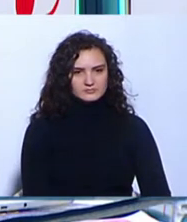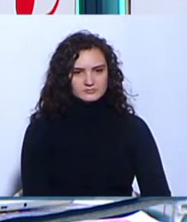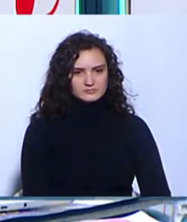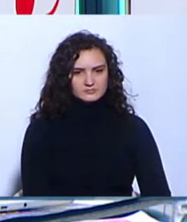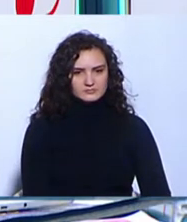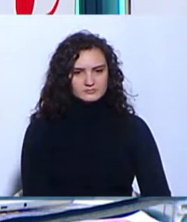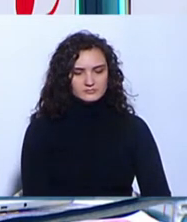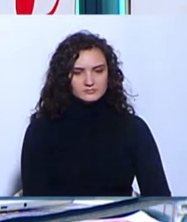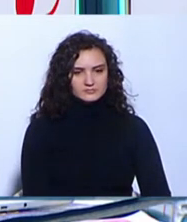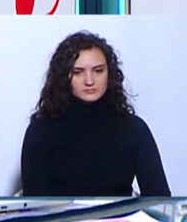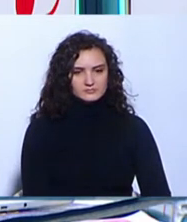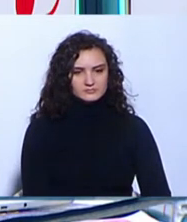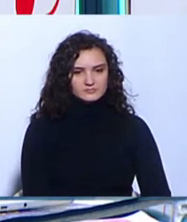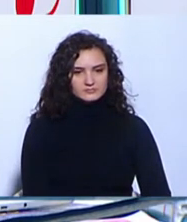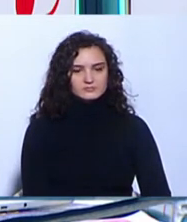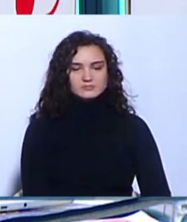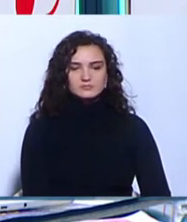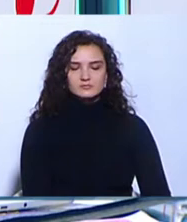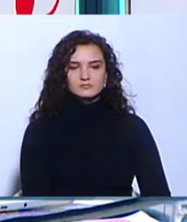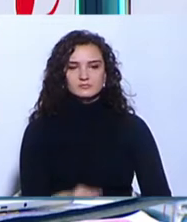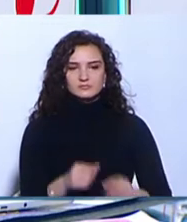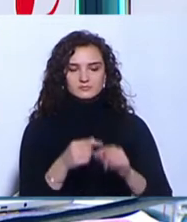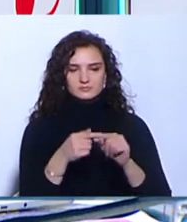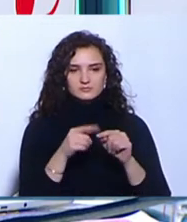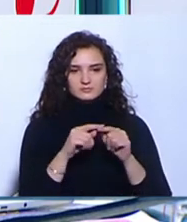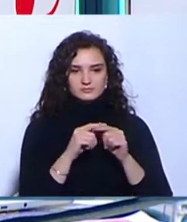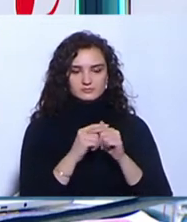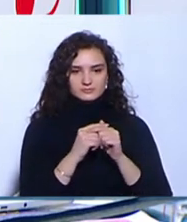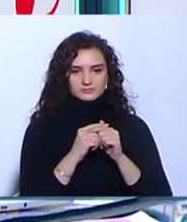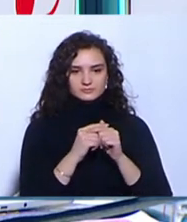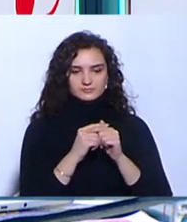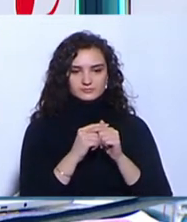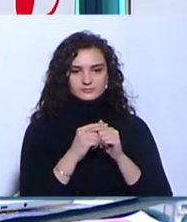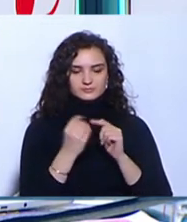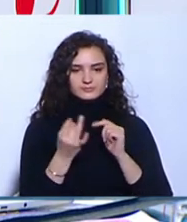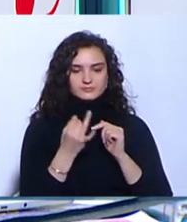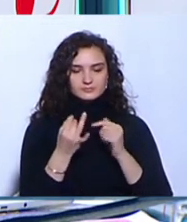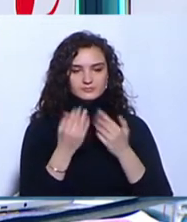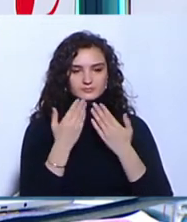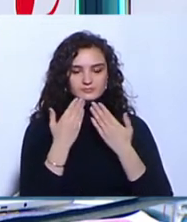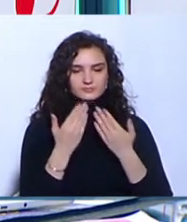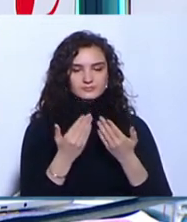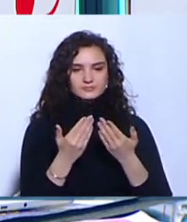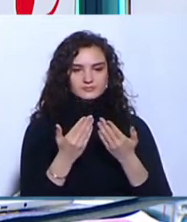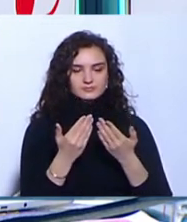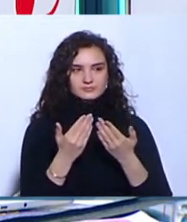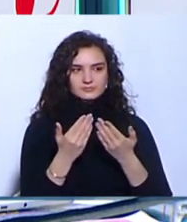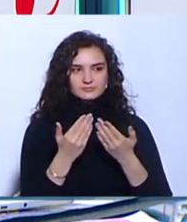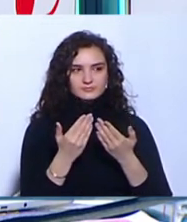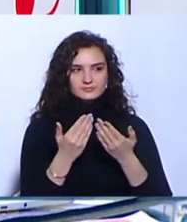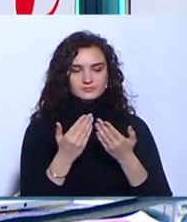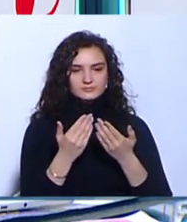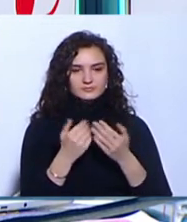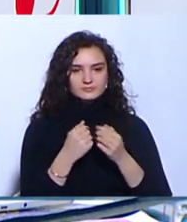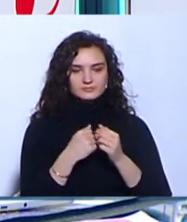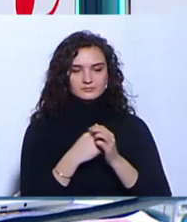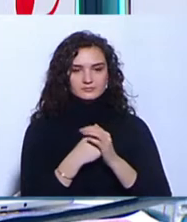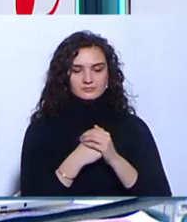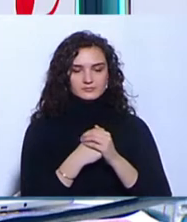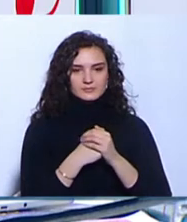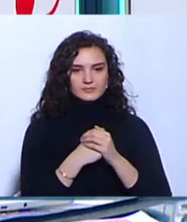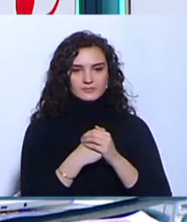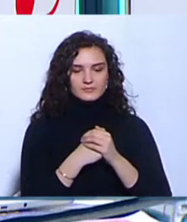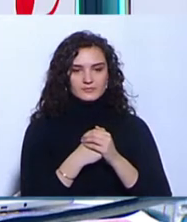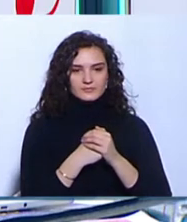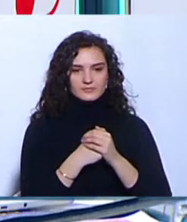მაქვს. დიახ. და აი ლიმფის საკითხი მაინტერესებს, ანუ მაქვს უკვე ამ ლიმფასთან